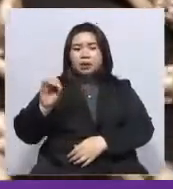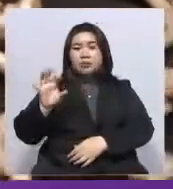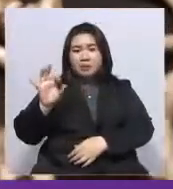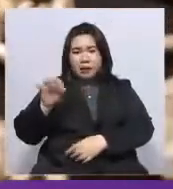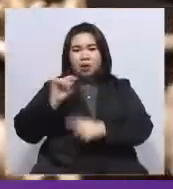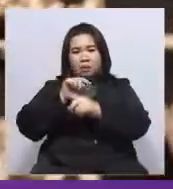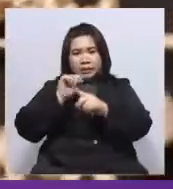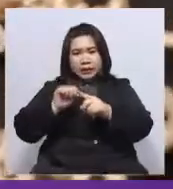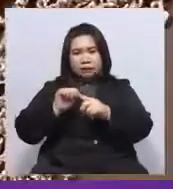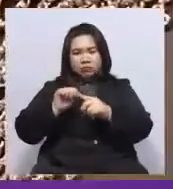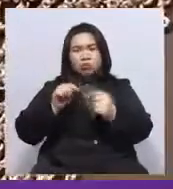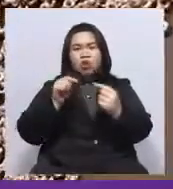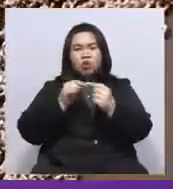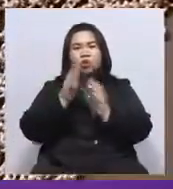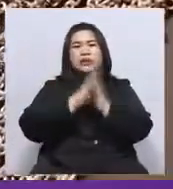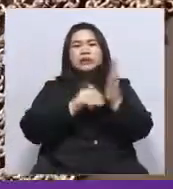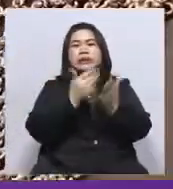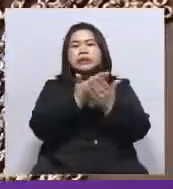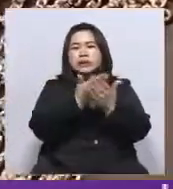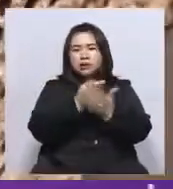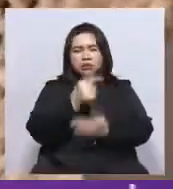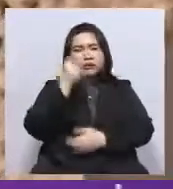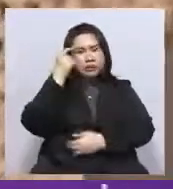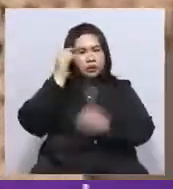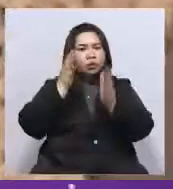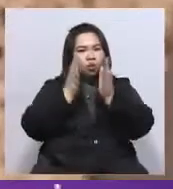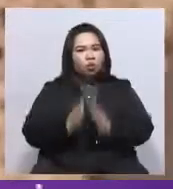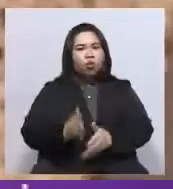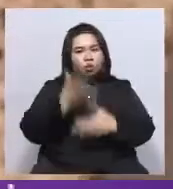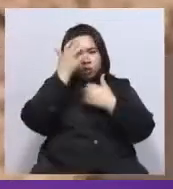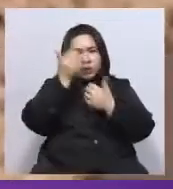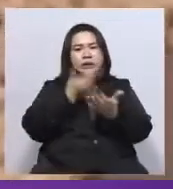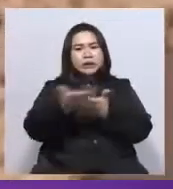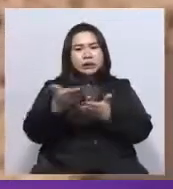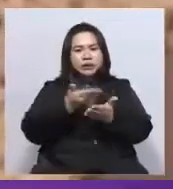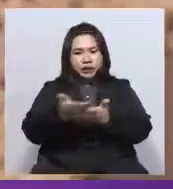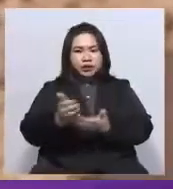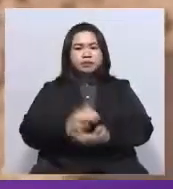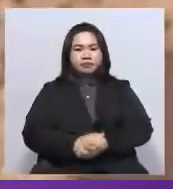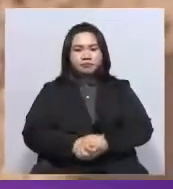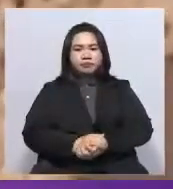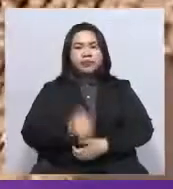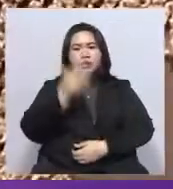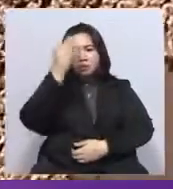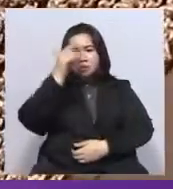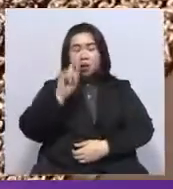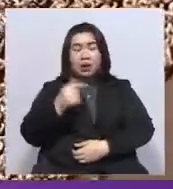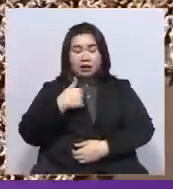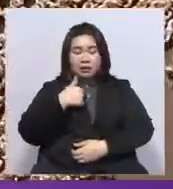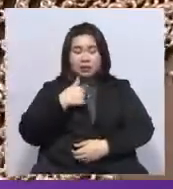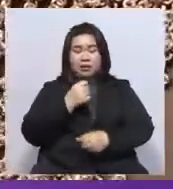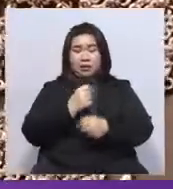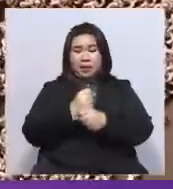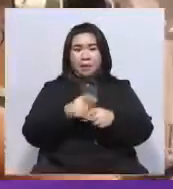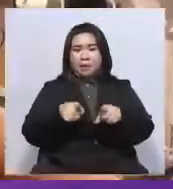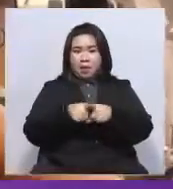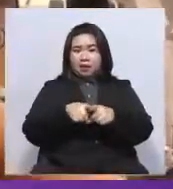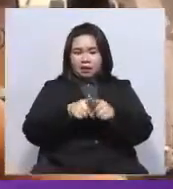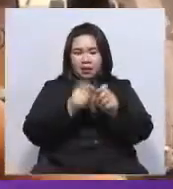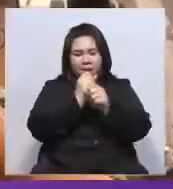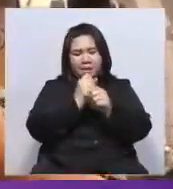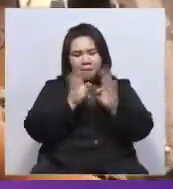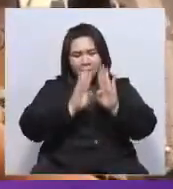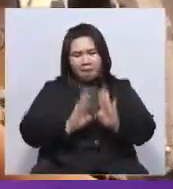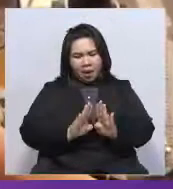98-99% ก็คาดหวังว่าจะเป็นที่สนใจยอดได้เยอะพอสมควรคนให้ความสนใจเพราะว่างานพี่จะเป็นเครื่องเงินที่แปลก